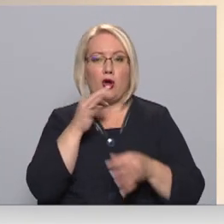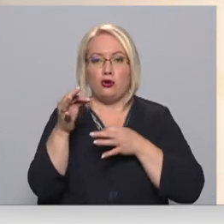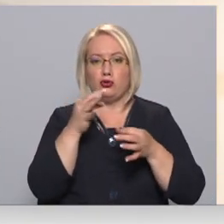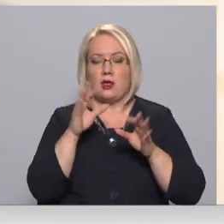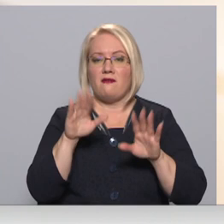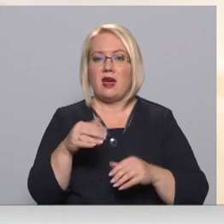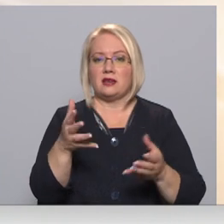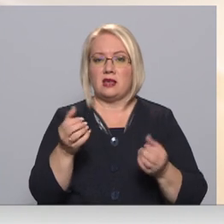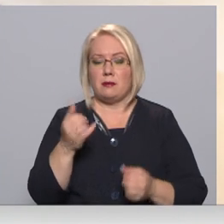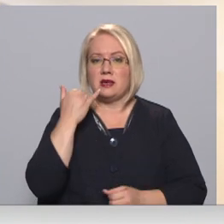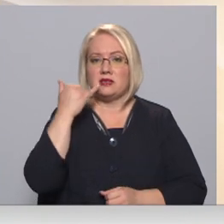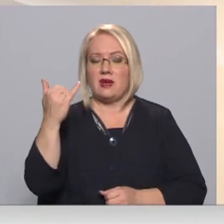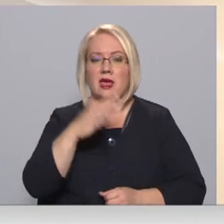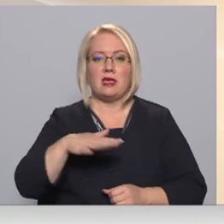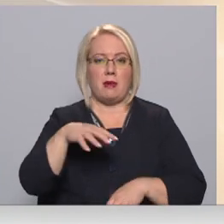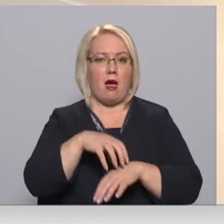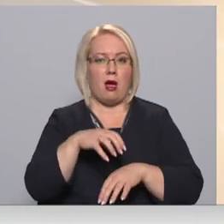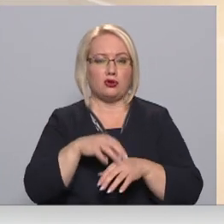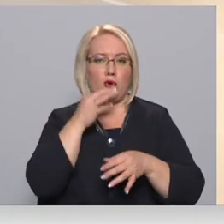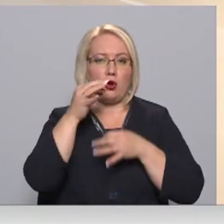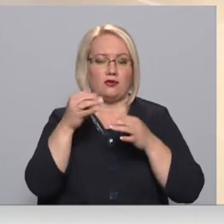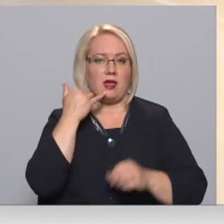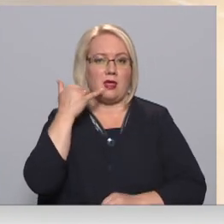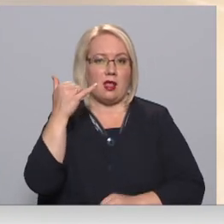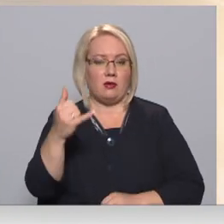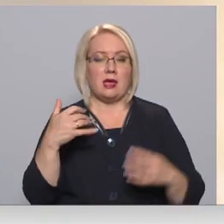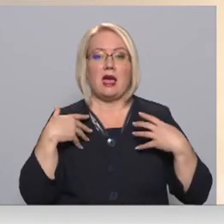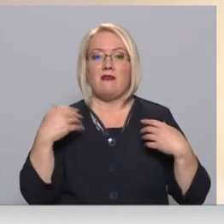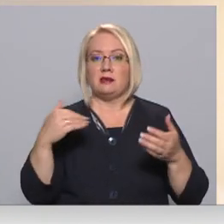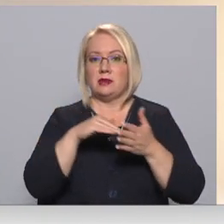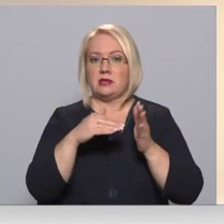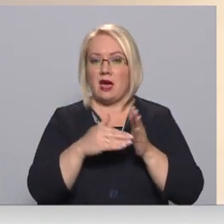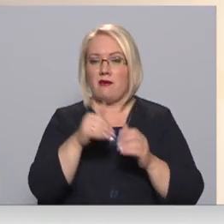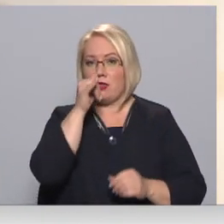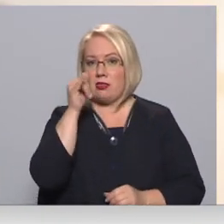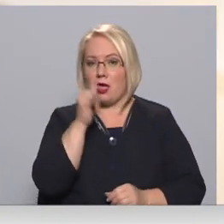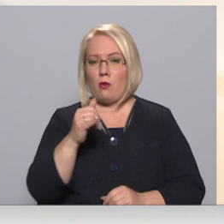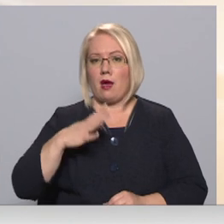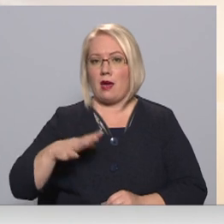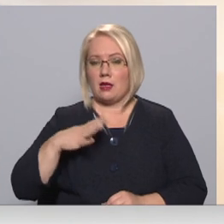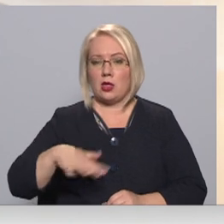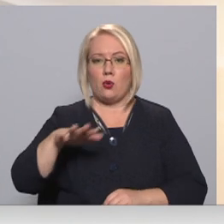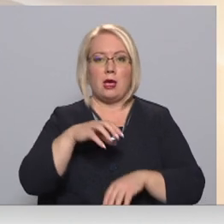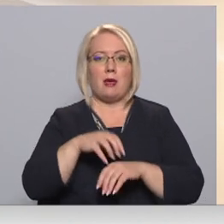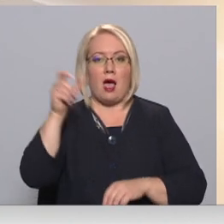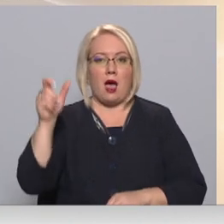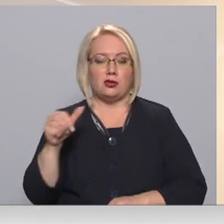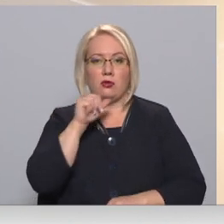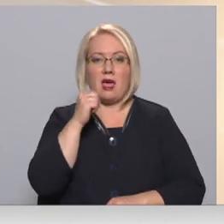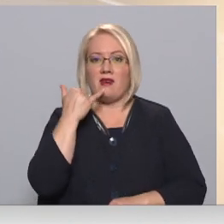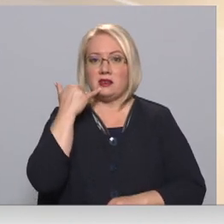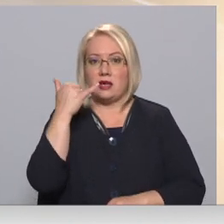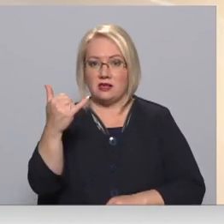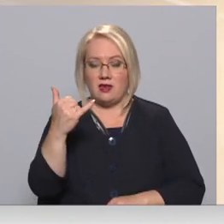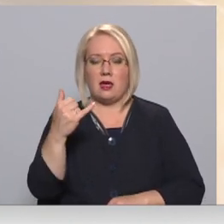saņemt zvanot uz ģimenes ārstu konsultatīvo tālruni, bet ja veselības stāvoklis neļauj gaidīt un paša ģimenes ārsts nav sasniedzams,